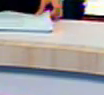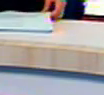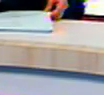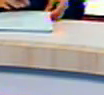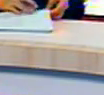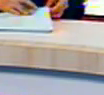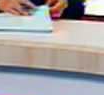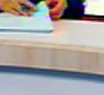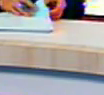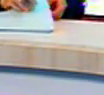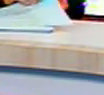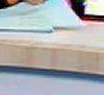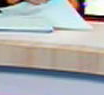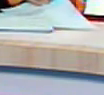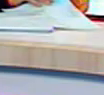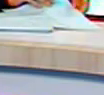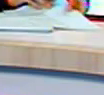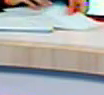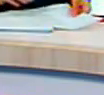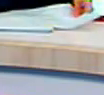bagi dewasa dan 3 km bagi